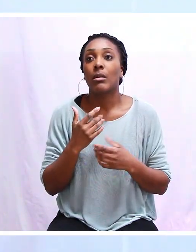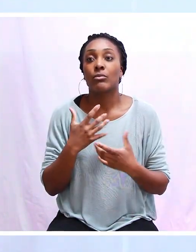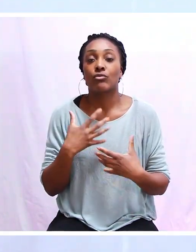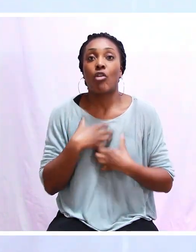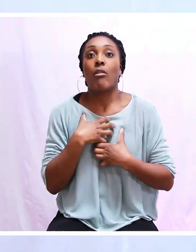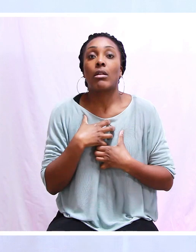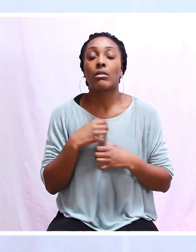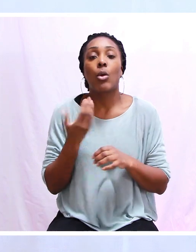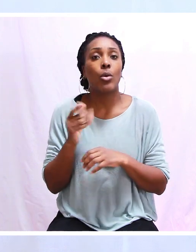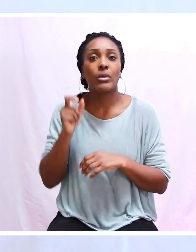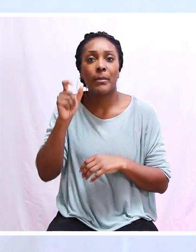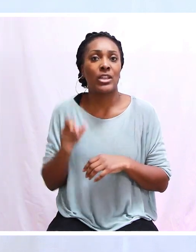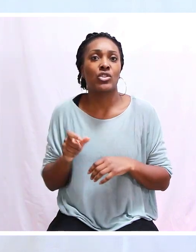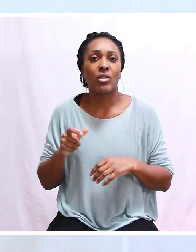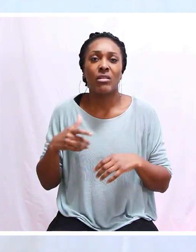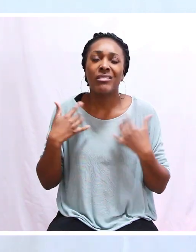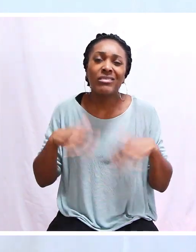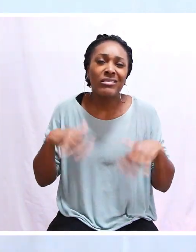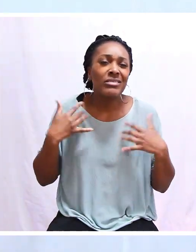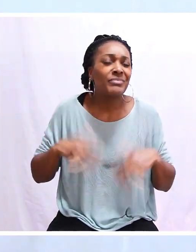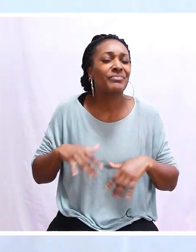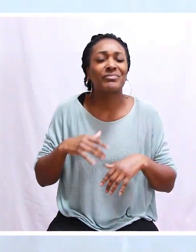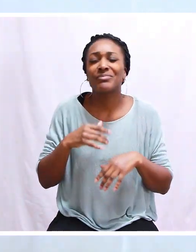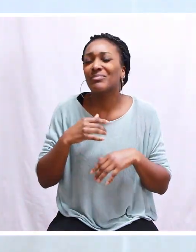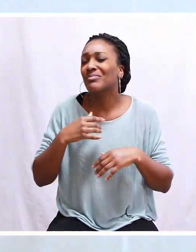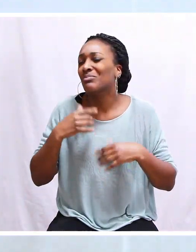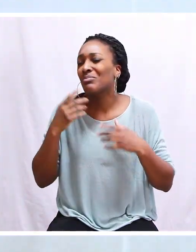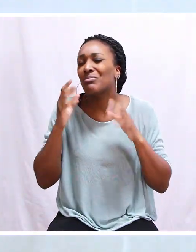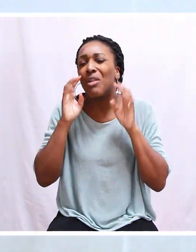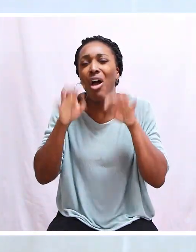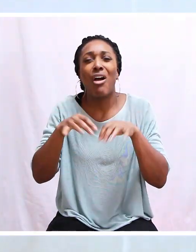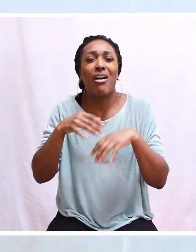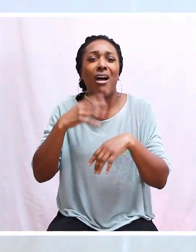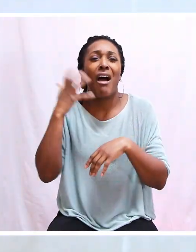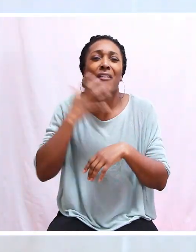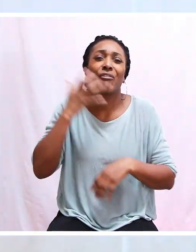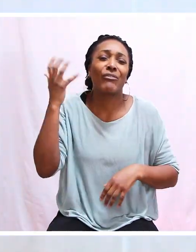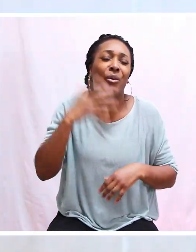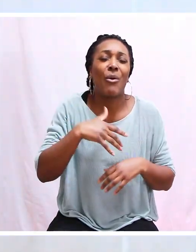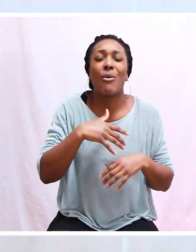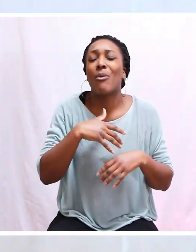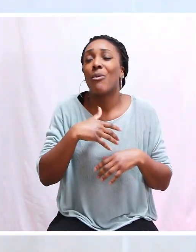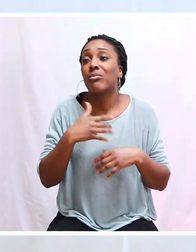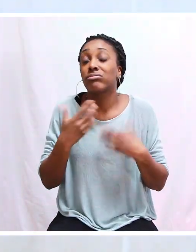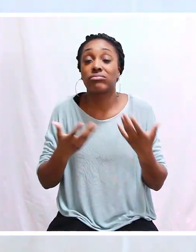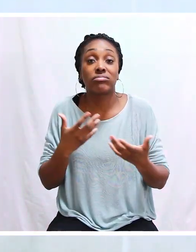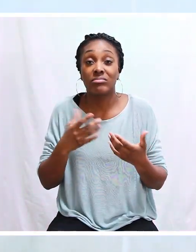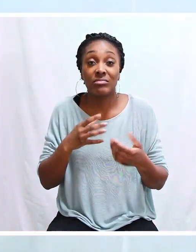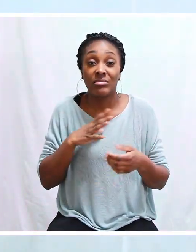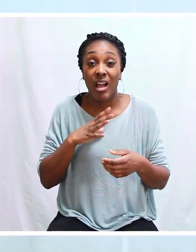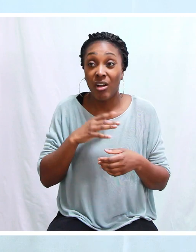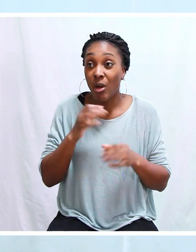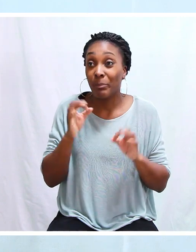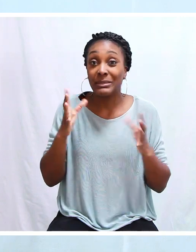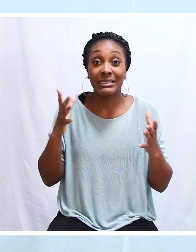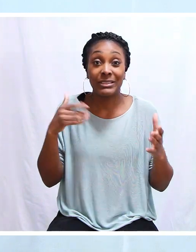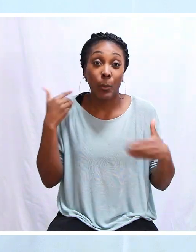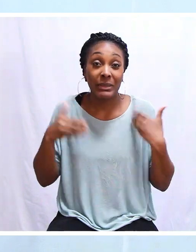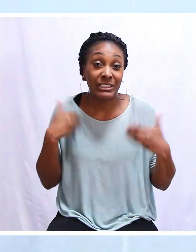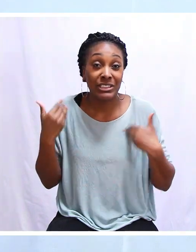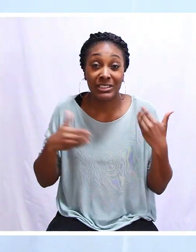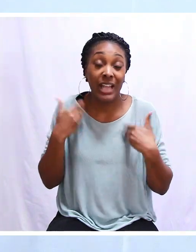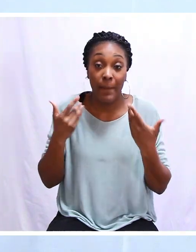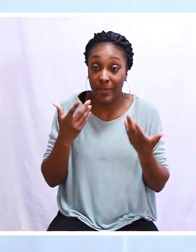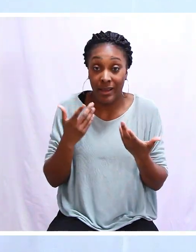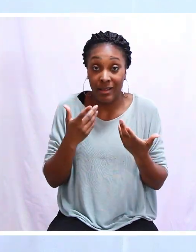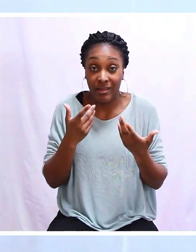et parfois même dans le surplus, quoi. Et puis on va croire même qu'ils jouent un jeu de cinéma, mais non, pas du tout. C'est parce